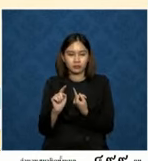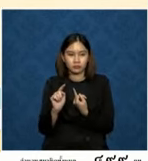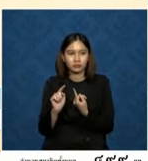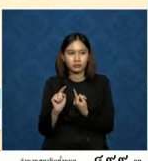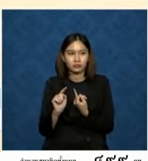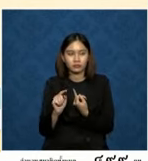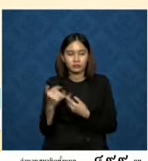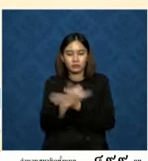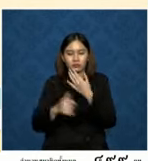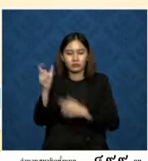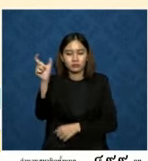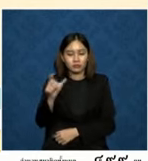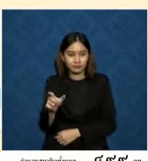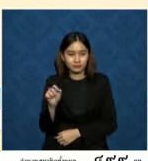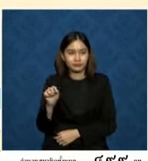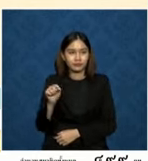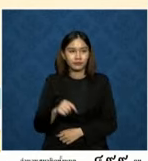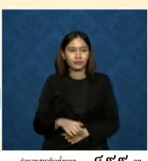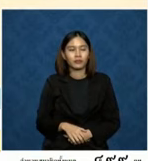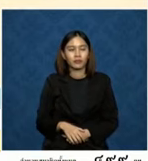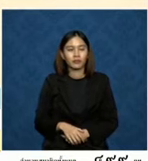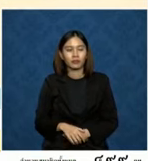ประเทศฝรั่งเศสนะครับนะฮะ